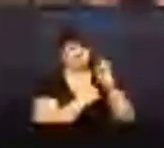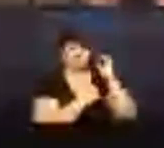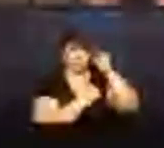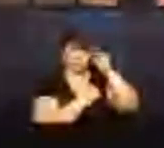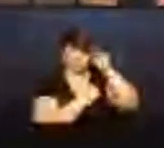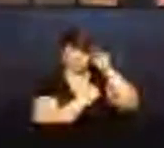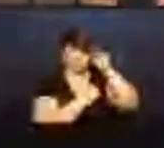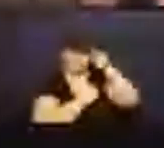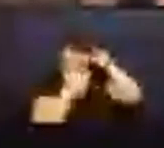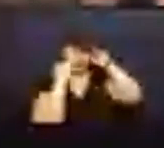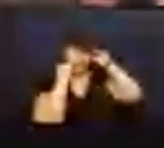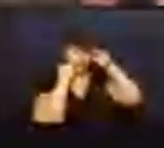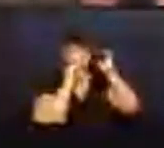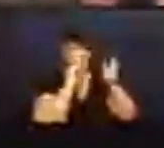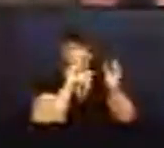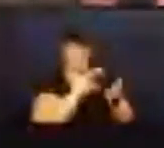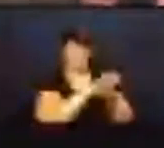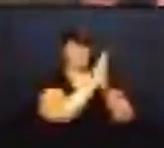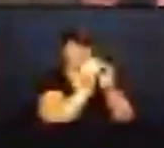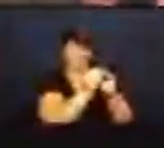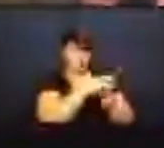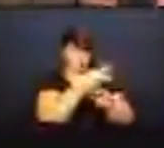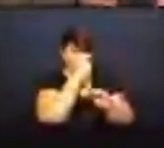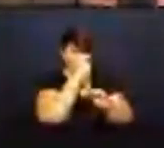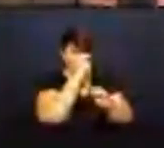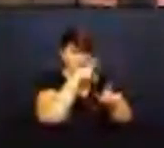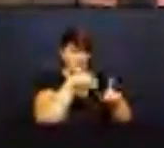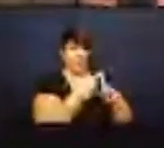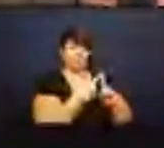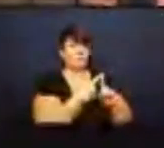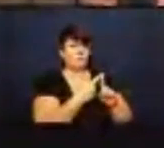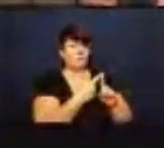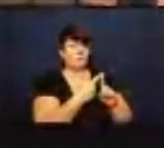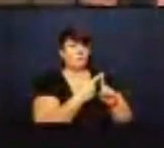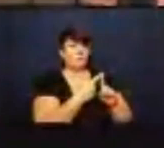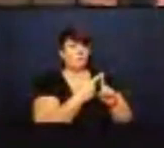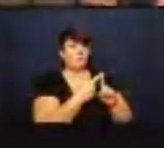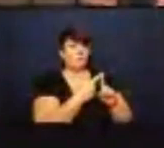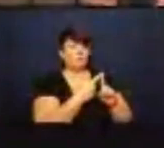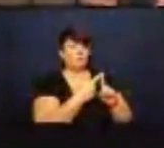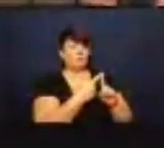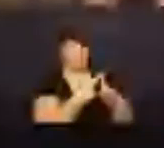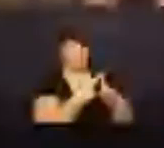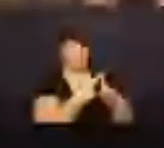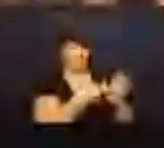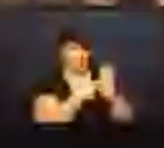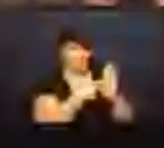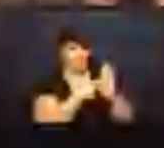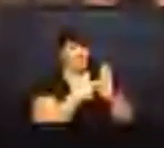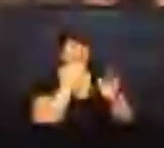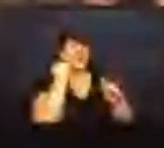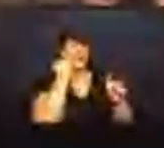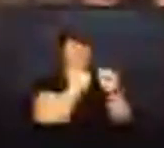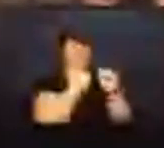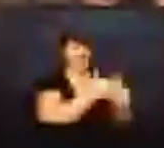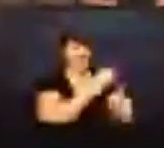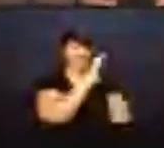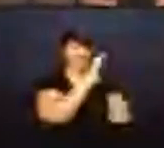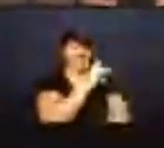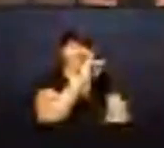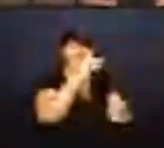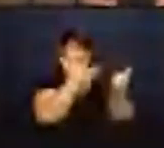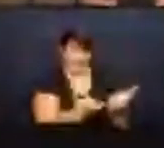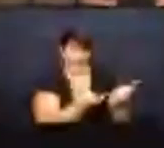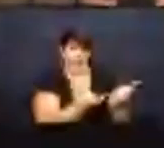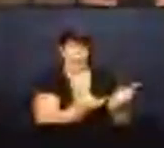kiwango cha wilaya. Na ninaona ya kuwa pengine mikakati hii